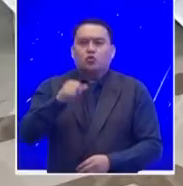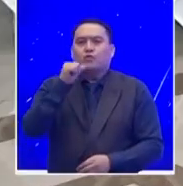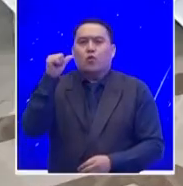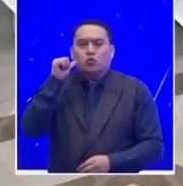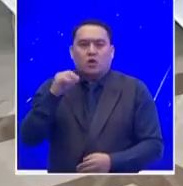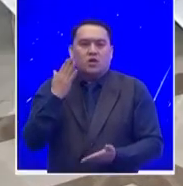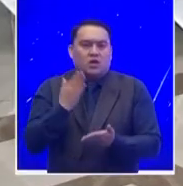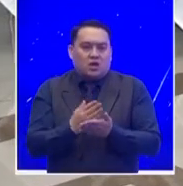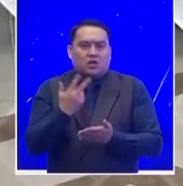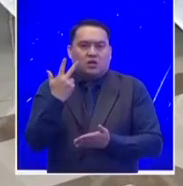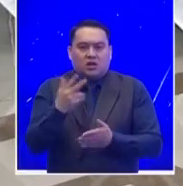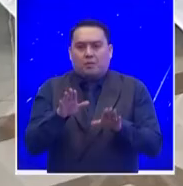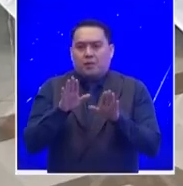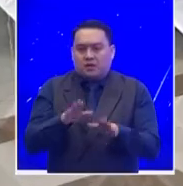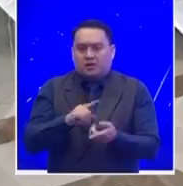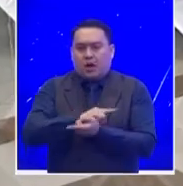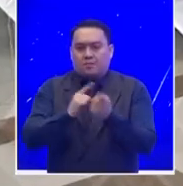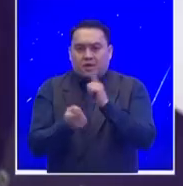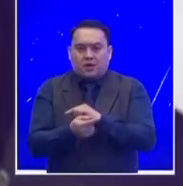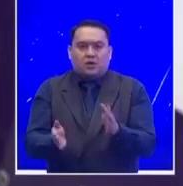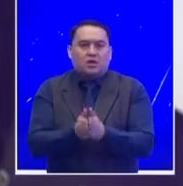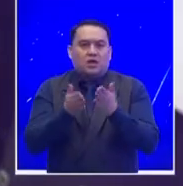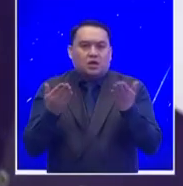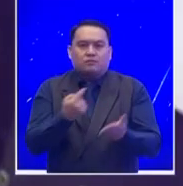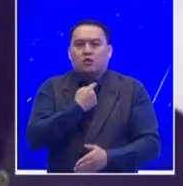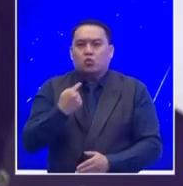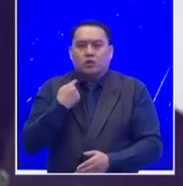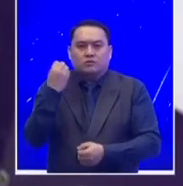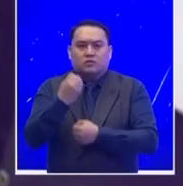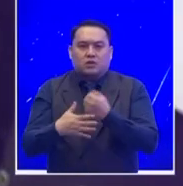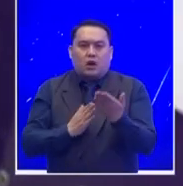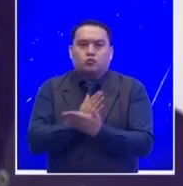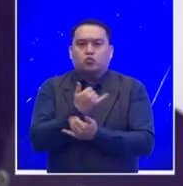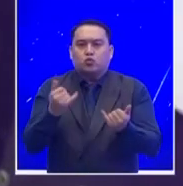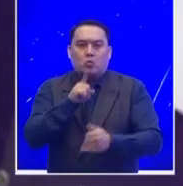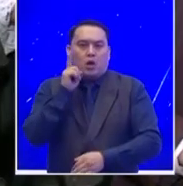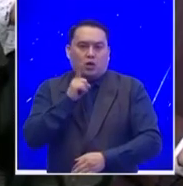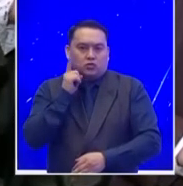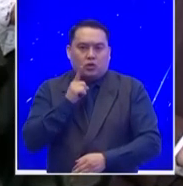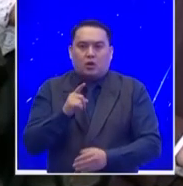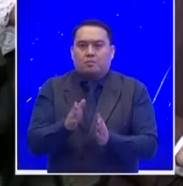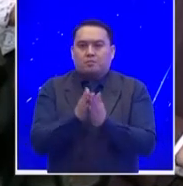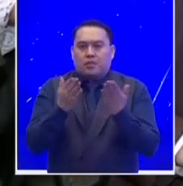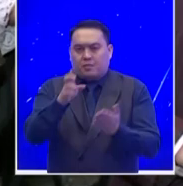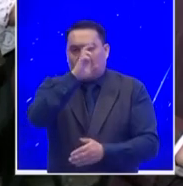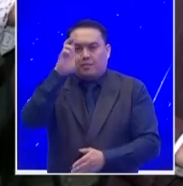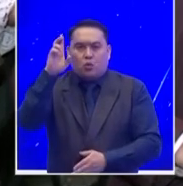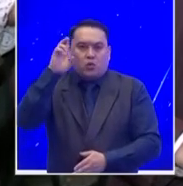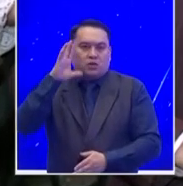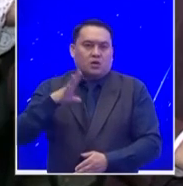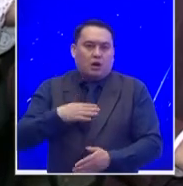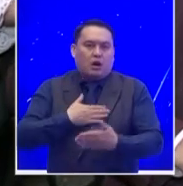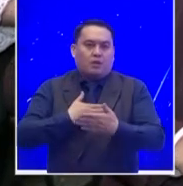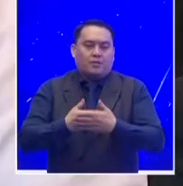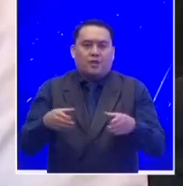года уже действуют 3 пункта обмена книгами. Это Талдыкурганский центр обслуживания молодежи, областная библиотека имени Сакена Сейфуллина